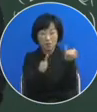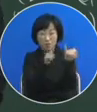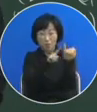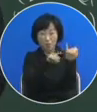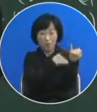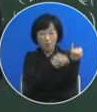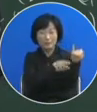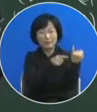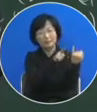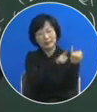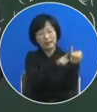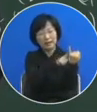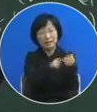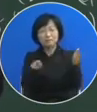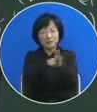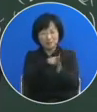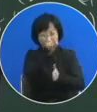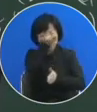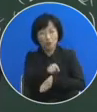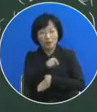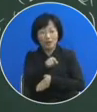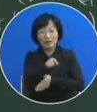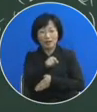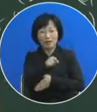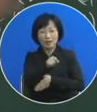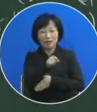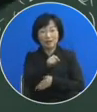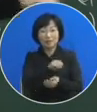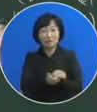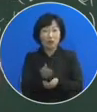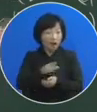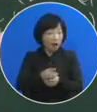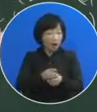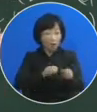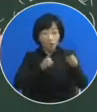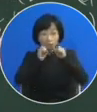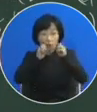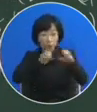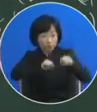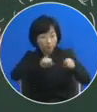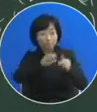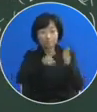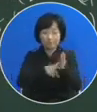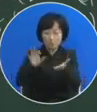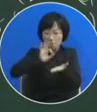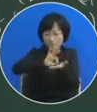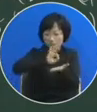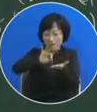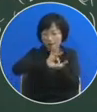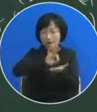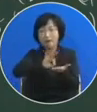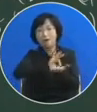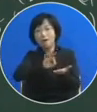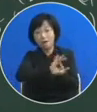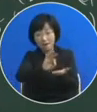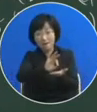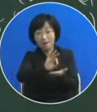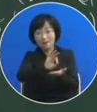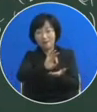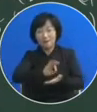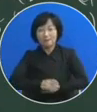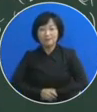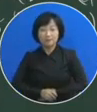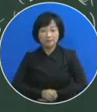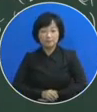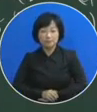little bit severe. 하, 믿음 좋습니다. And she's got very good faith. 그리고 가는 데마다 쓰니까 얼마 쓰겠어 많이. But think about it, everywhere she goes, she's spending money, so she's spending a